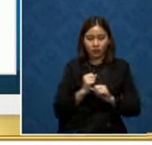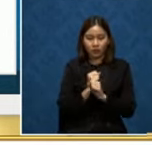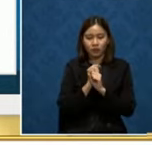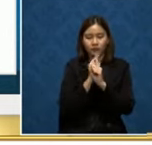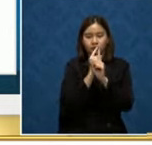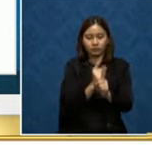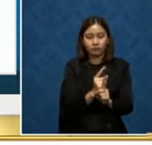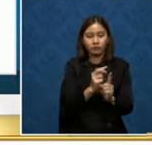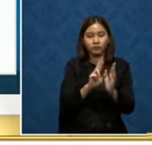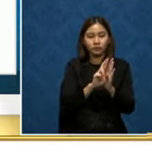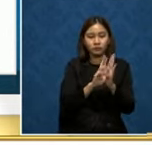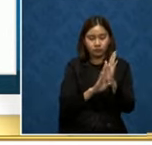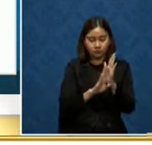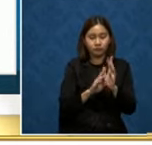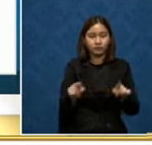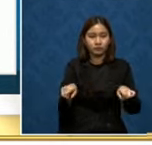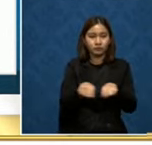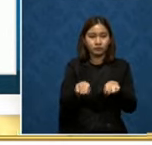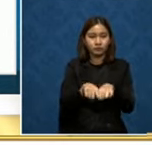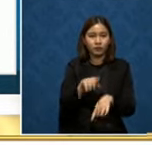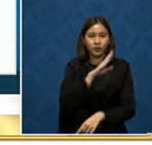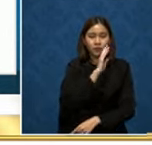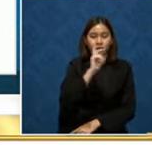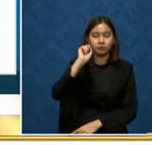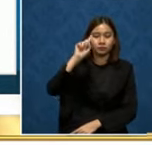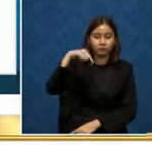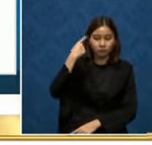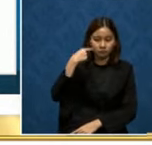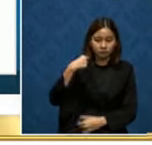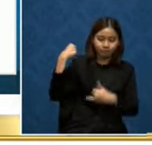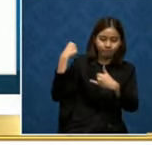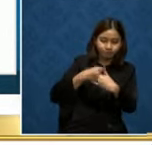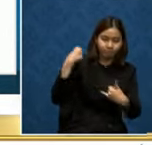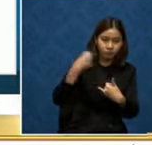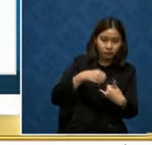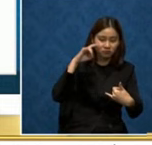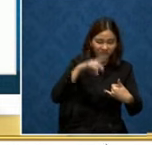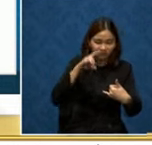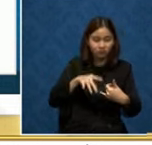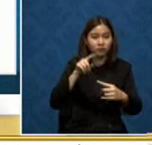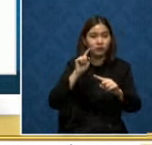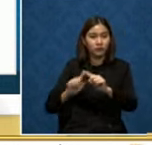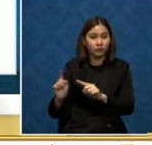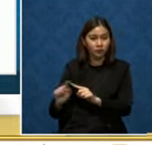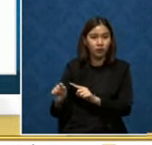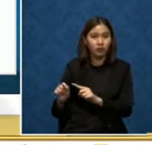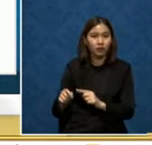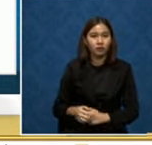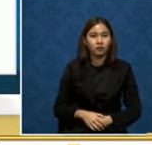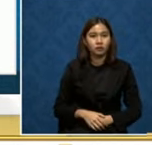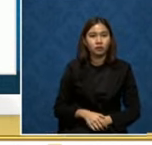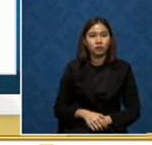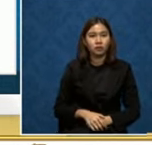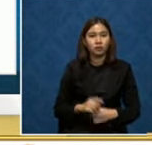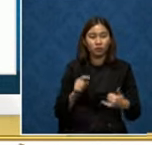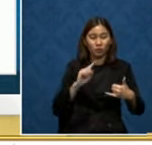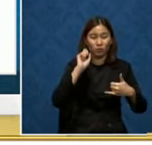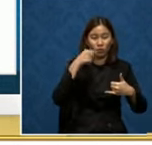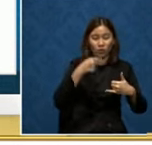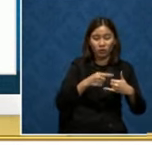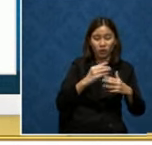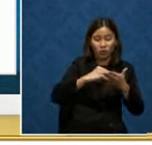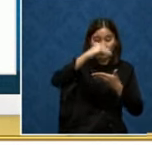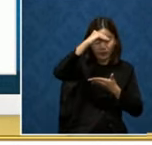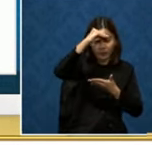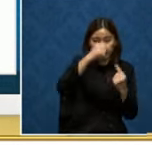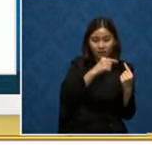เบียบของศาสนาด้วยกันหากผู้หญิงถูกก็ทำความร่นแรงพวกเธอต้องไปเรียน